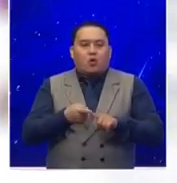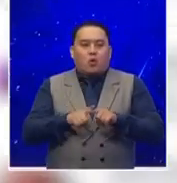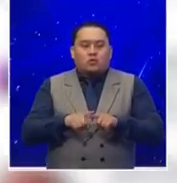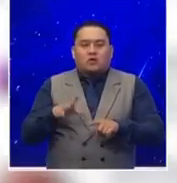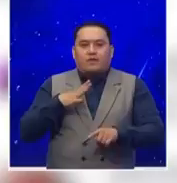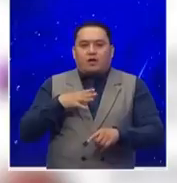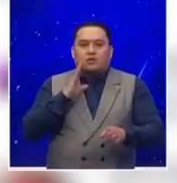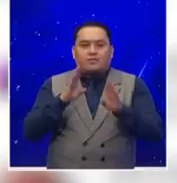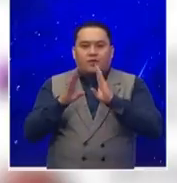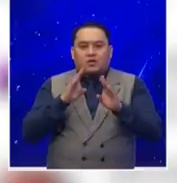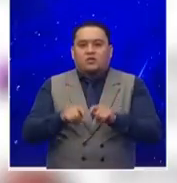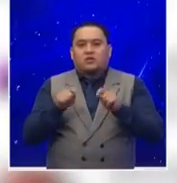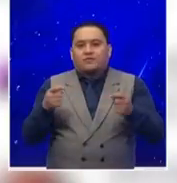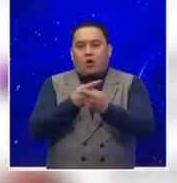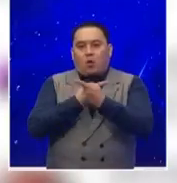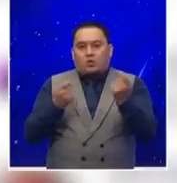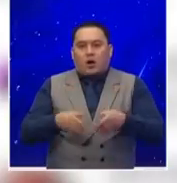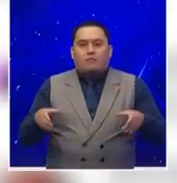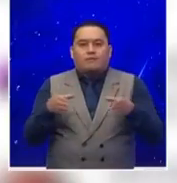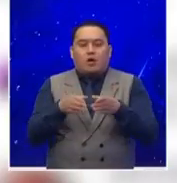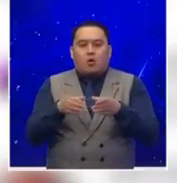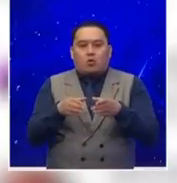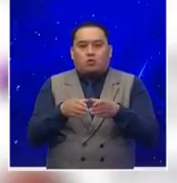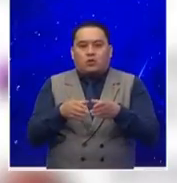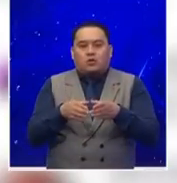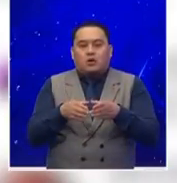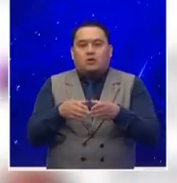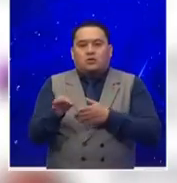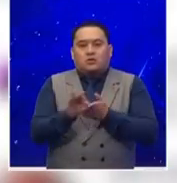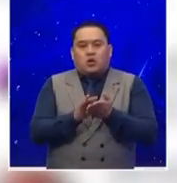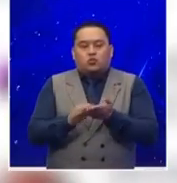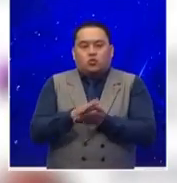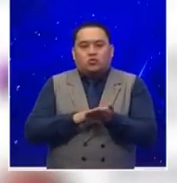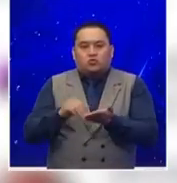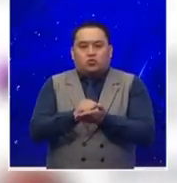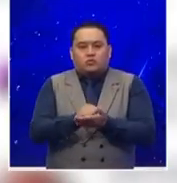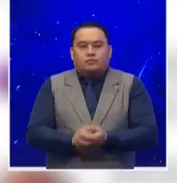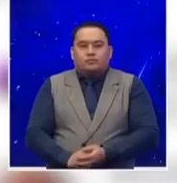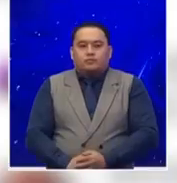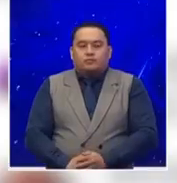ресми Twitter аккаунтында жазды. Бірақ компания оның ізін ала бере бірден өшіріп тастады.